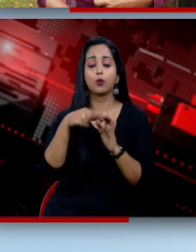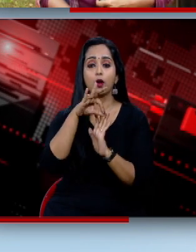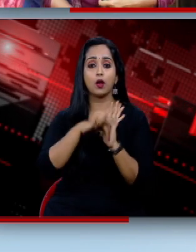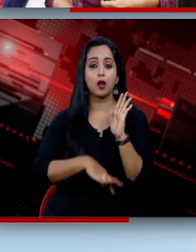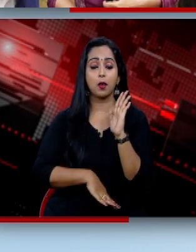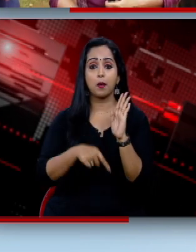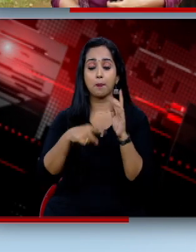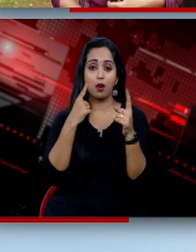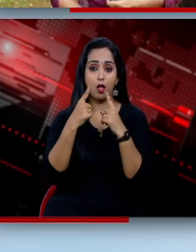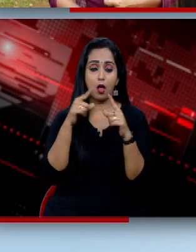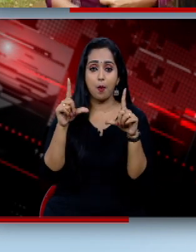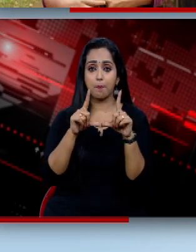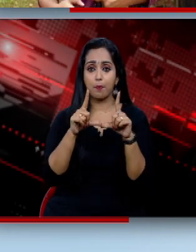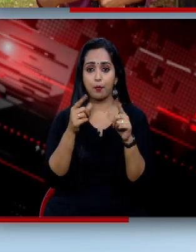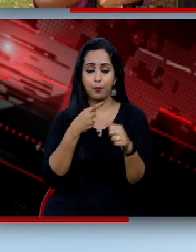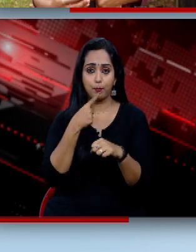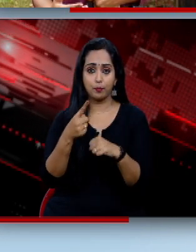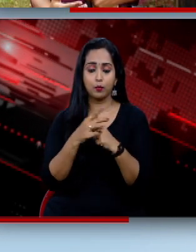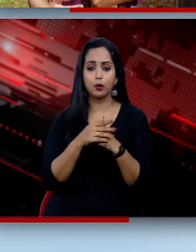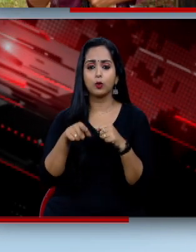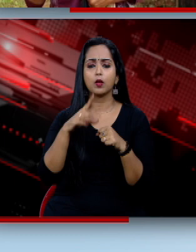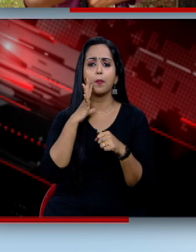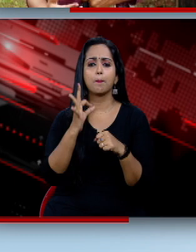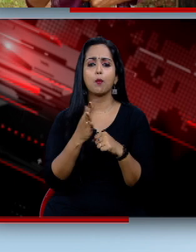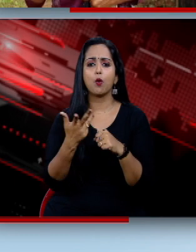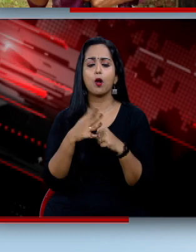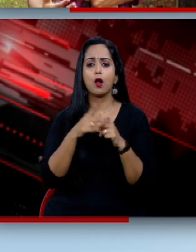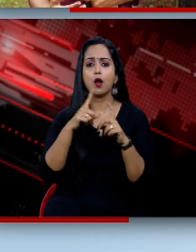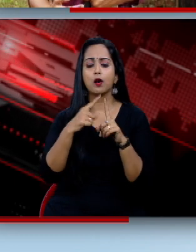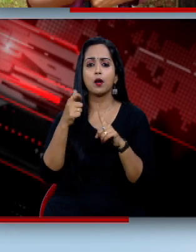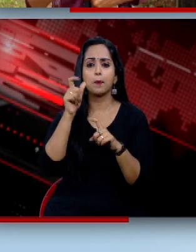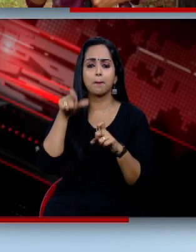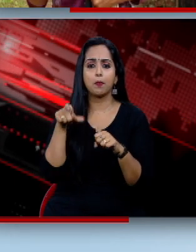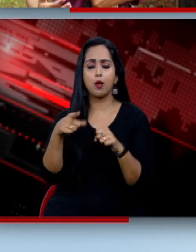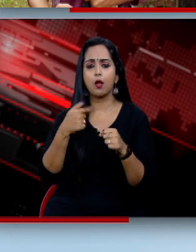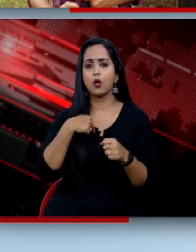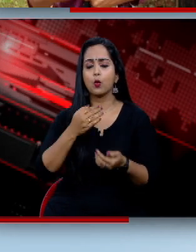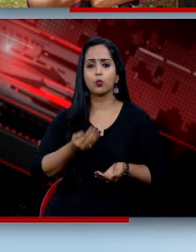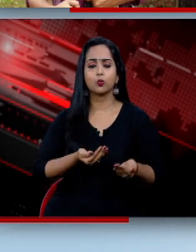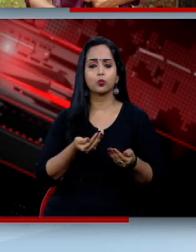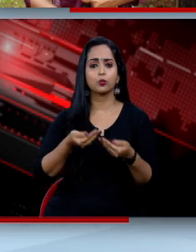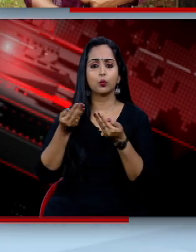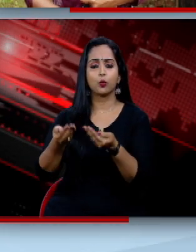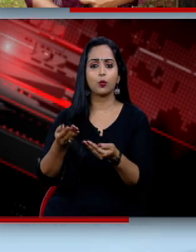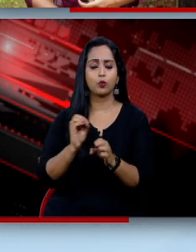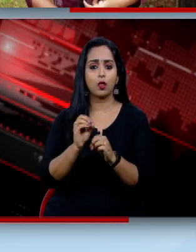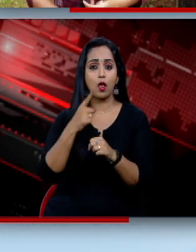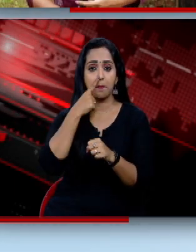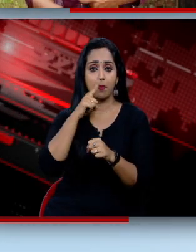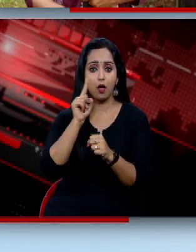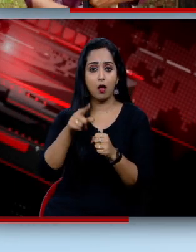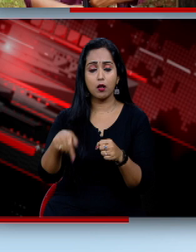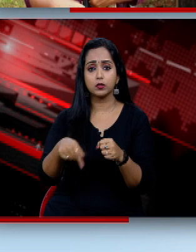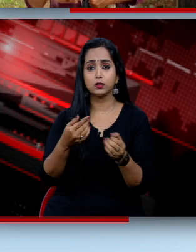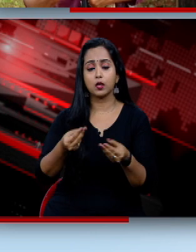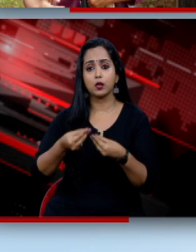വനിതാ ശിശു വികസന ഡയറക്ടറെ അറിയിക്കും. ഏറ്റവും പ്രധാനപ്പെട്ട കാര്യം, കുഞ്ഞിനെ ഉപേക്ഷിച്ചതല്ല, മാതാപിതാക്കൾക്ക് താൽക്കാലിക സംരക്ഷണത്തിന് വേണ്ടി നൽകിയതാണ്